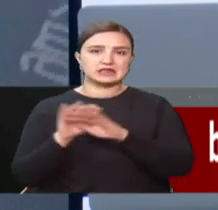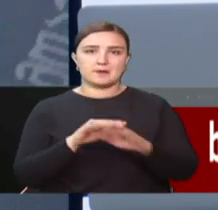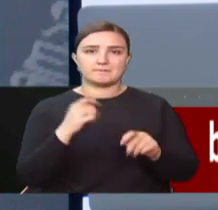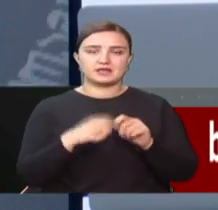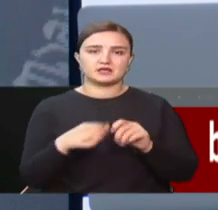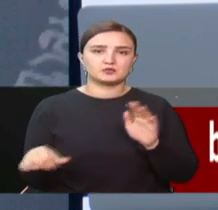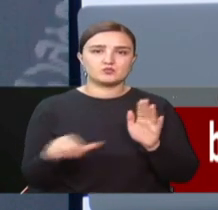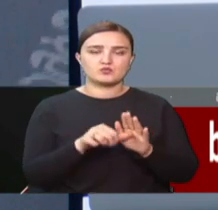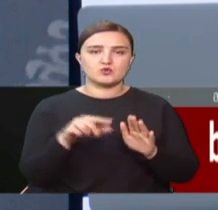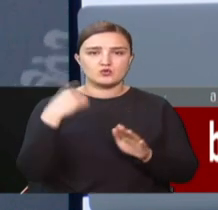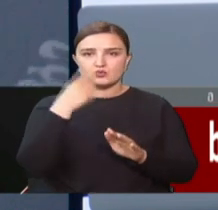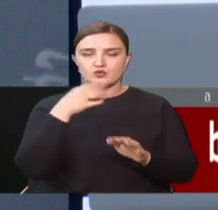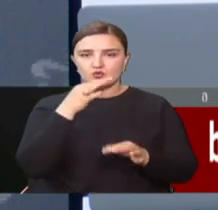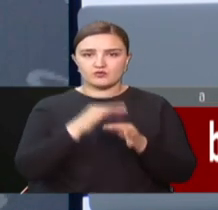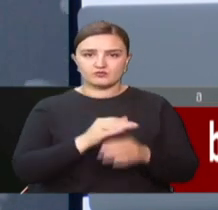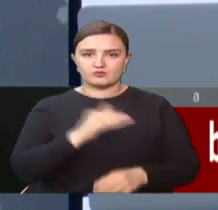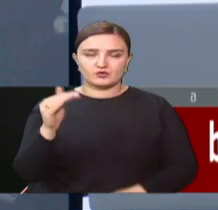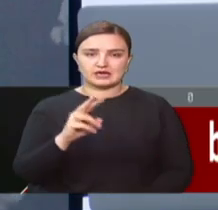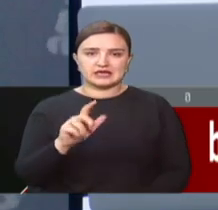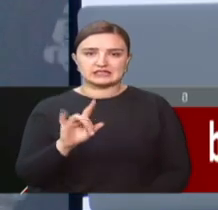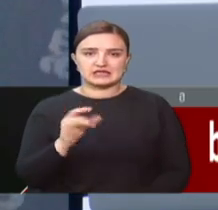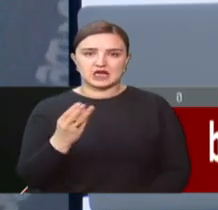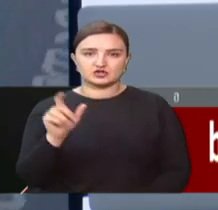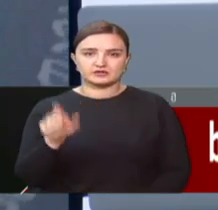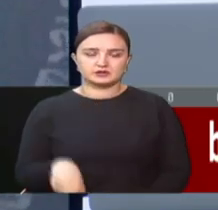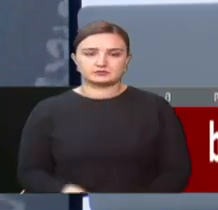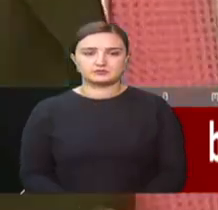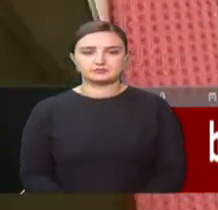მასზე გავლენის მქონე პირად სწორედ დავით კეზერაშვილი მოიაზრება.